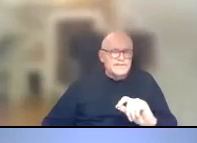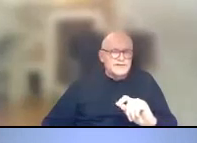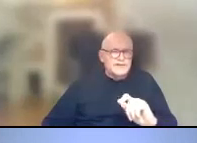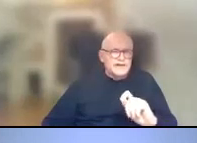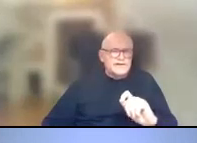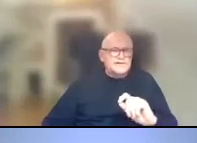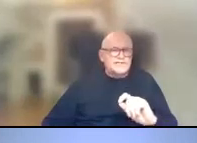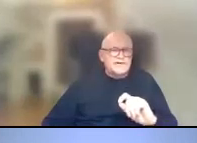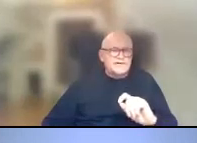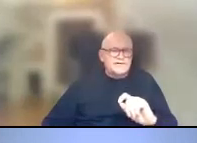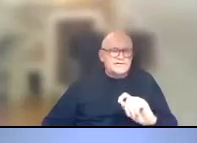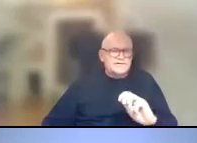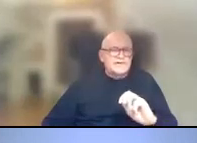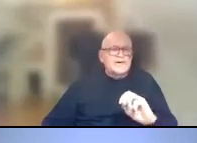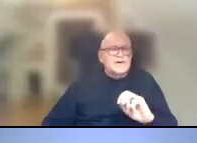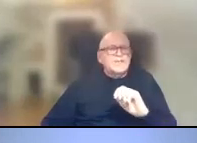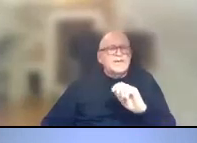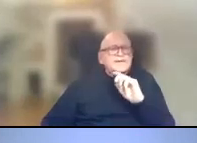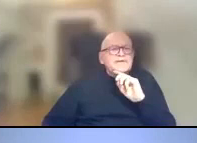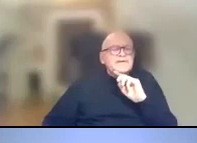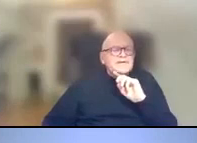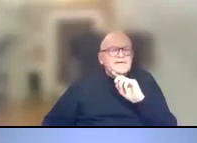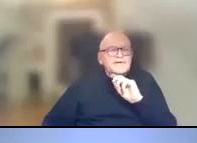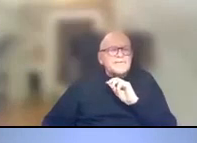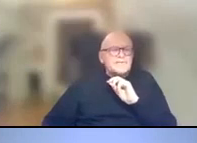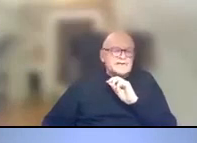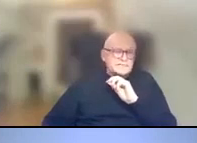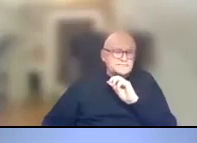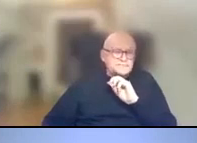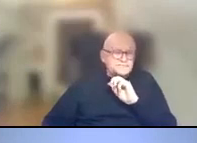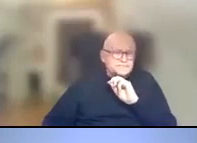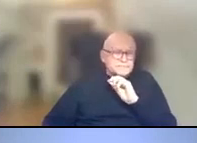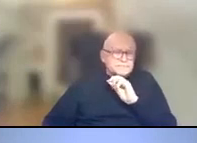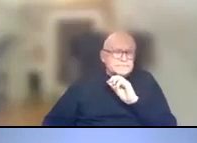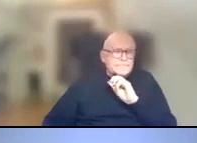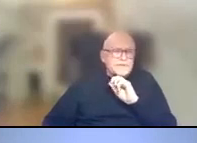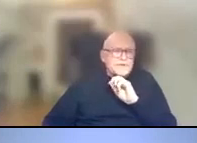geleistet. Ähnliche Verhältnisse bei den Pflegern.